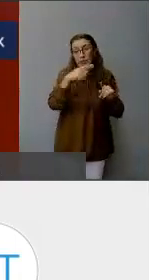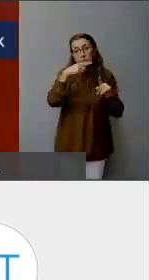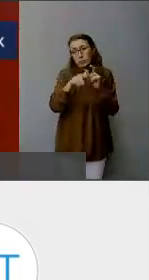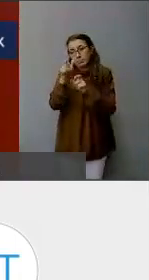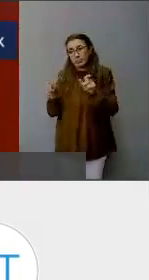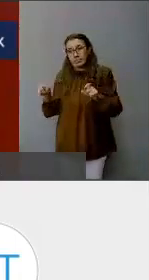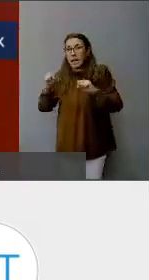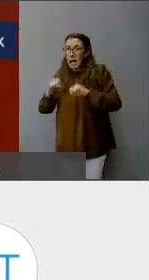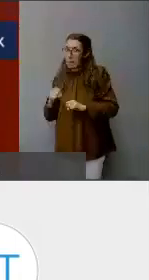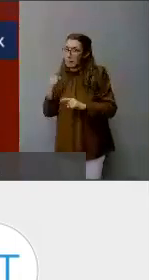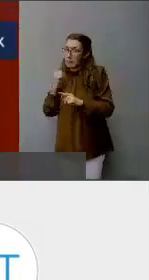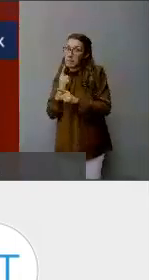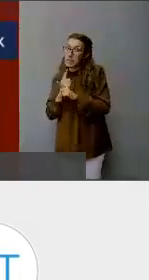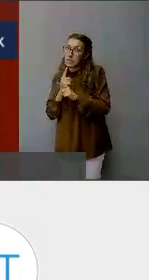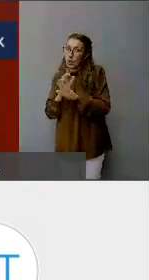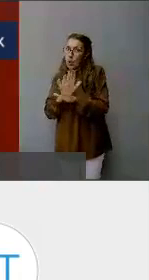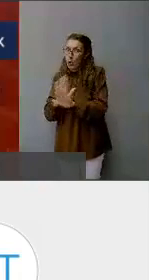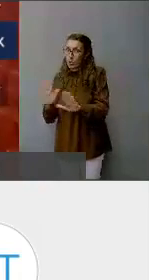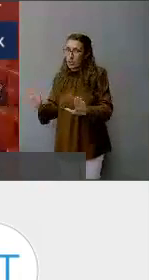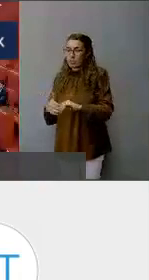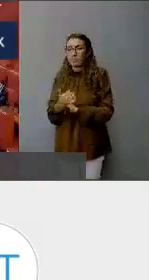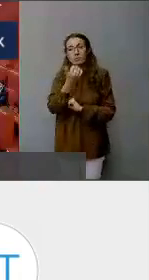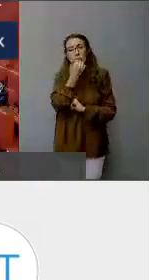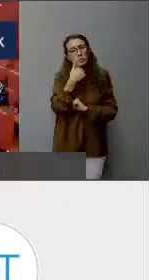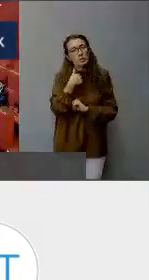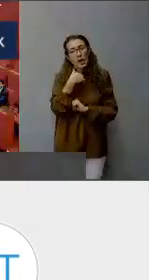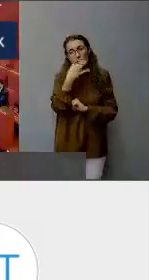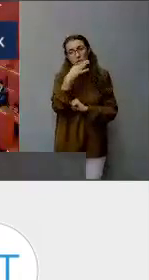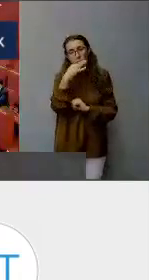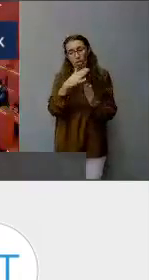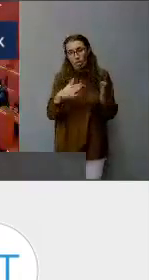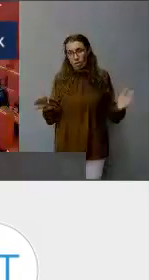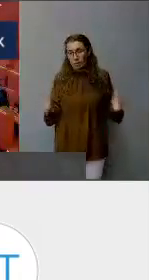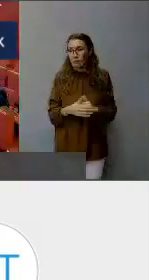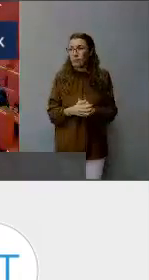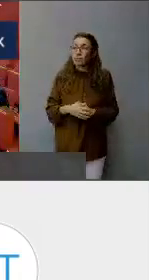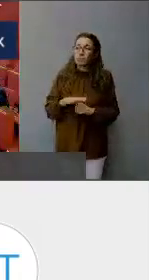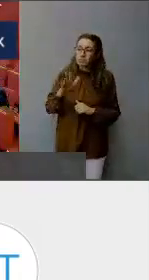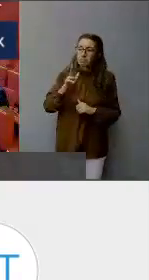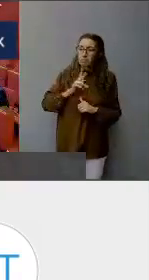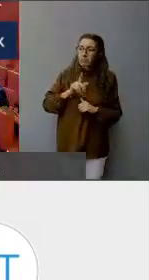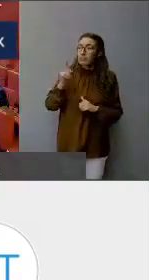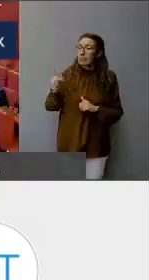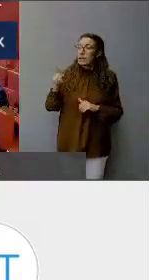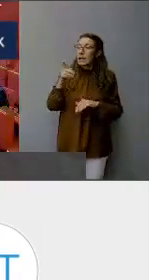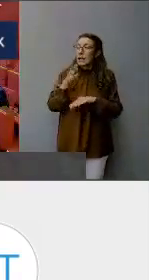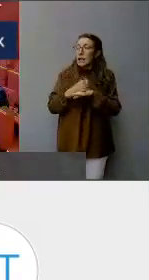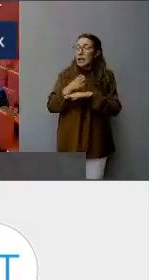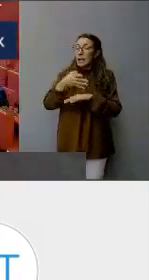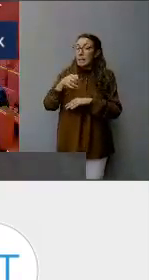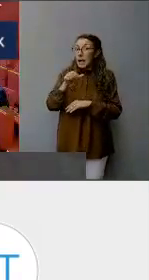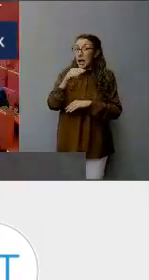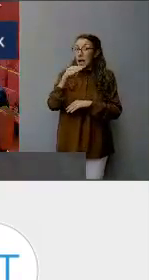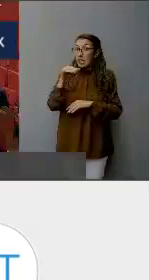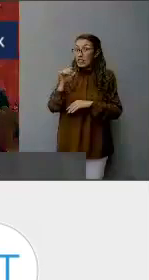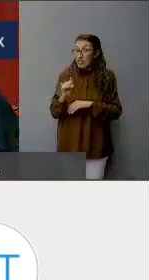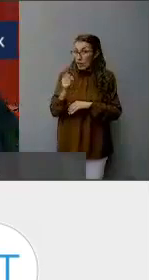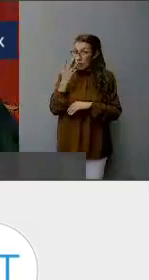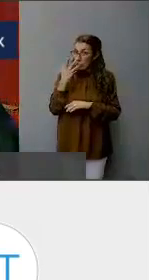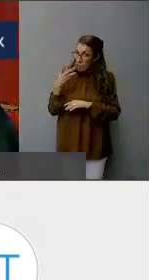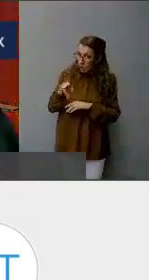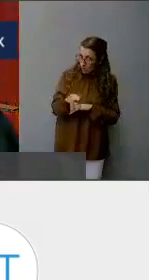grazie a susa voi mi sono dilungato grazie consigliere ma cha cha replica così passiamo ancora la successiva